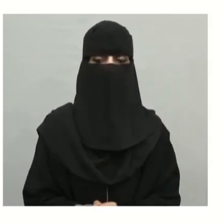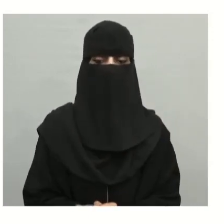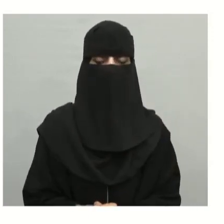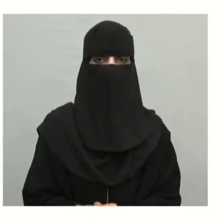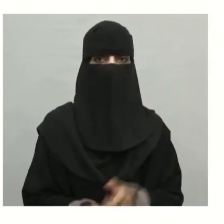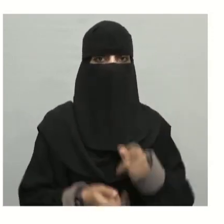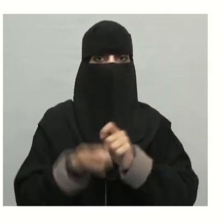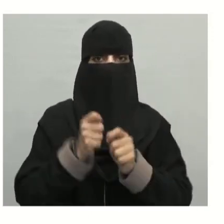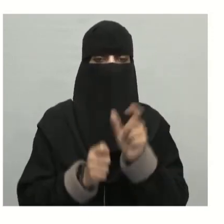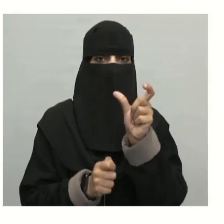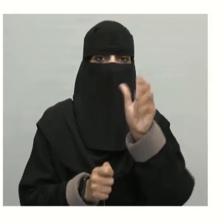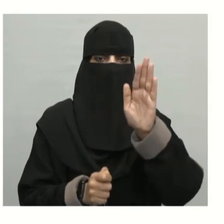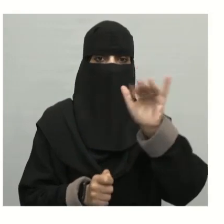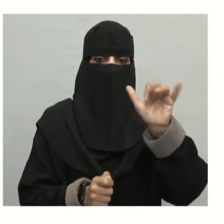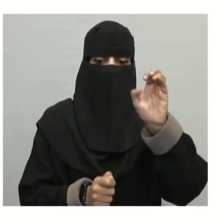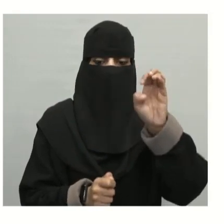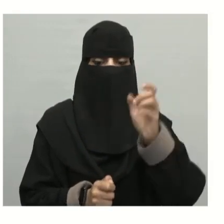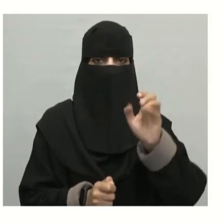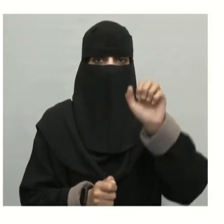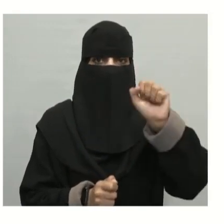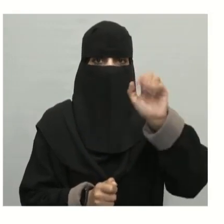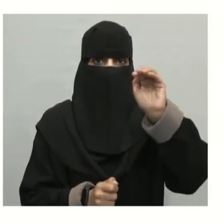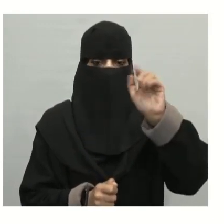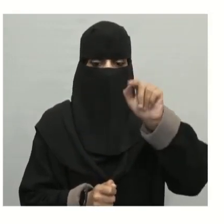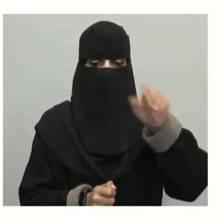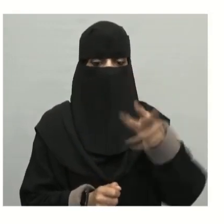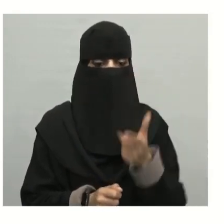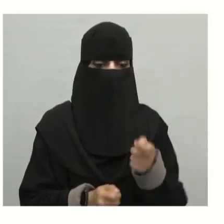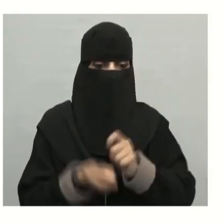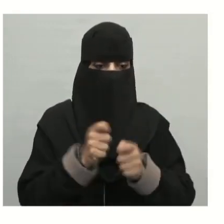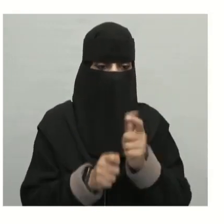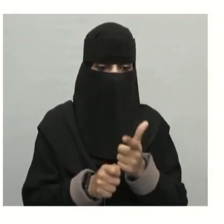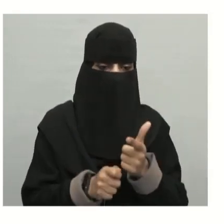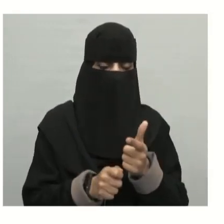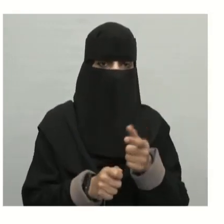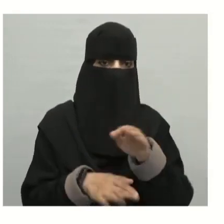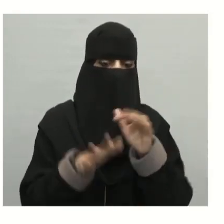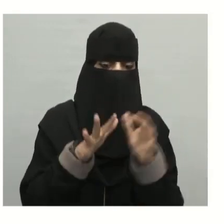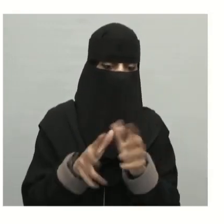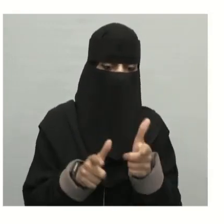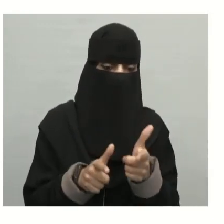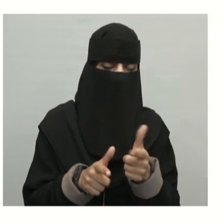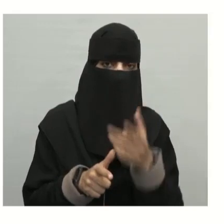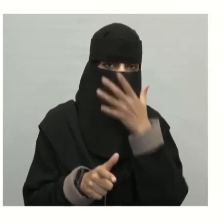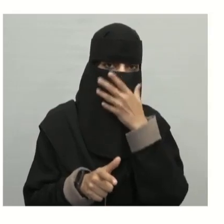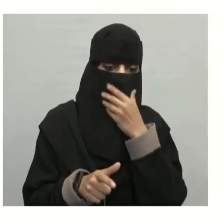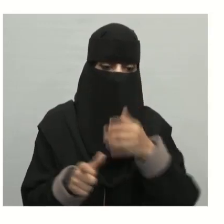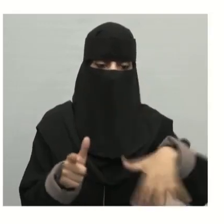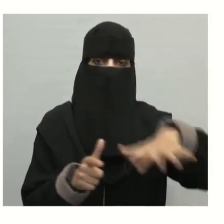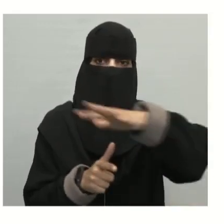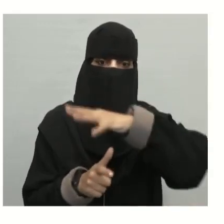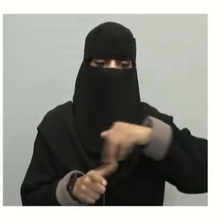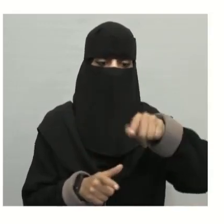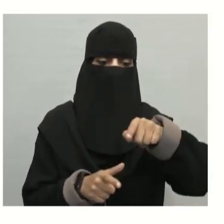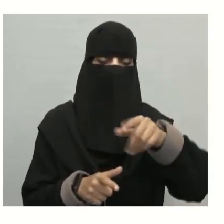تصنف الصخور بواسطه الخاصيه الفيزيائيه وهي نسيج الصخري ما هو النسيج الصخري هو الشكل